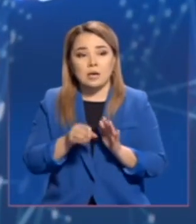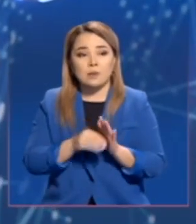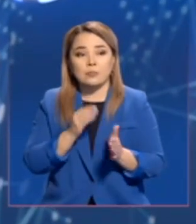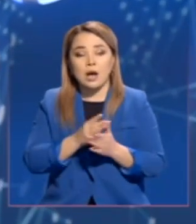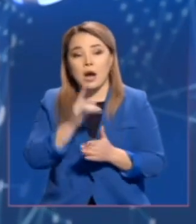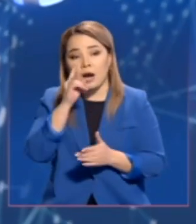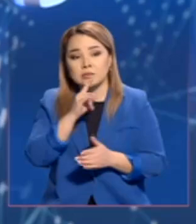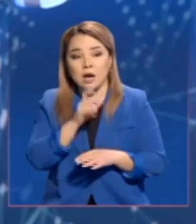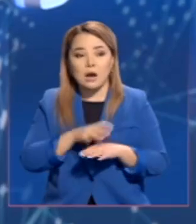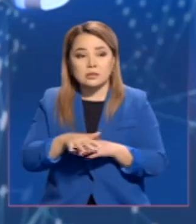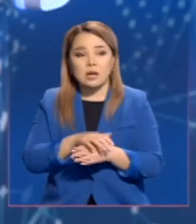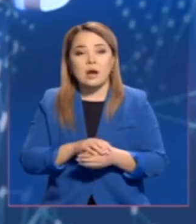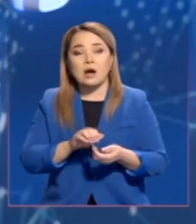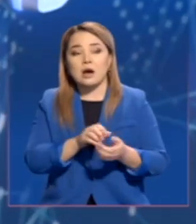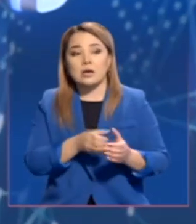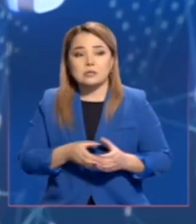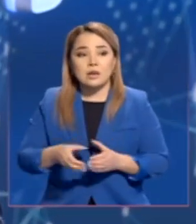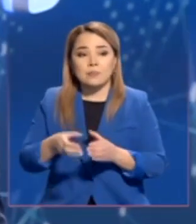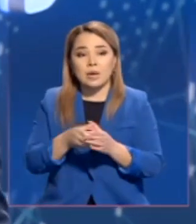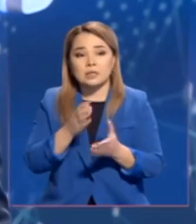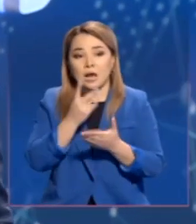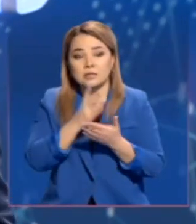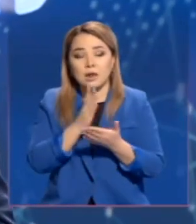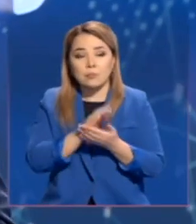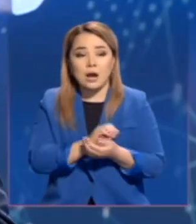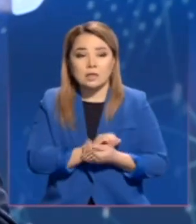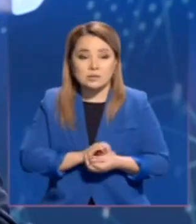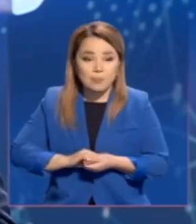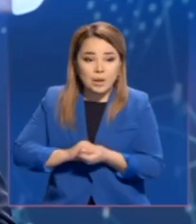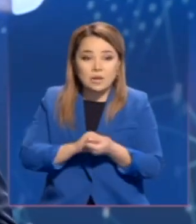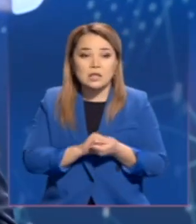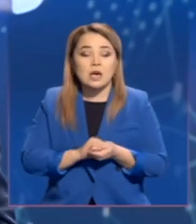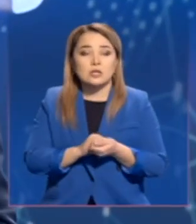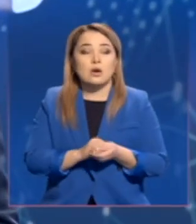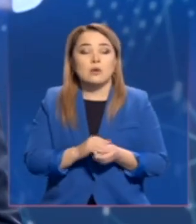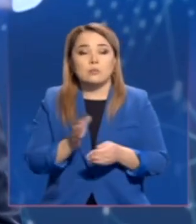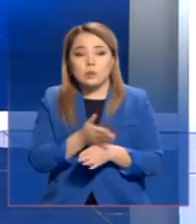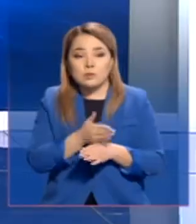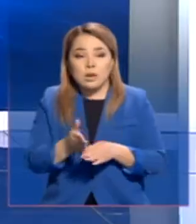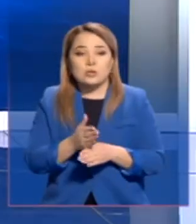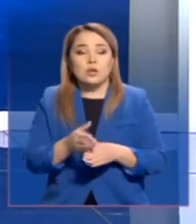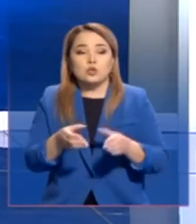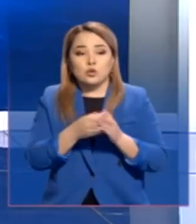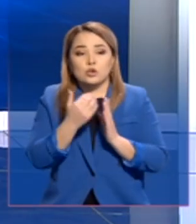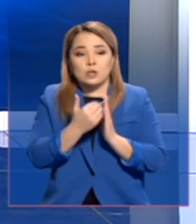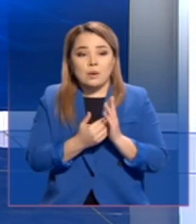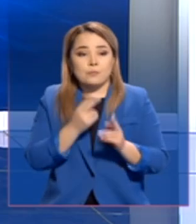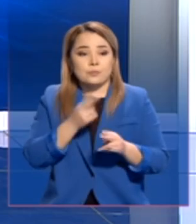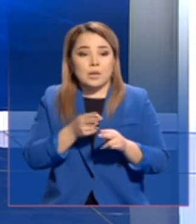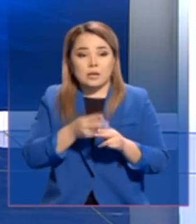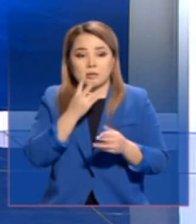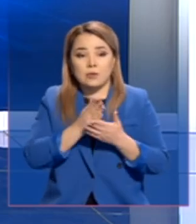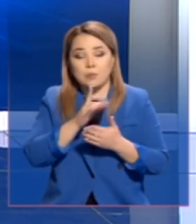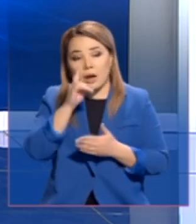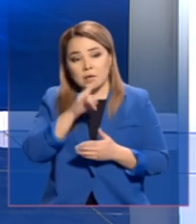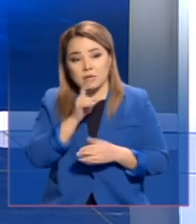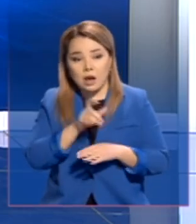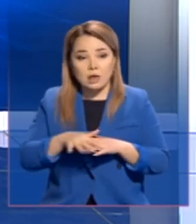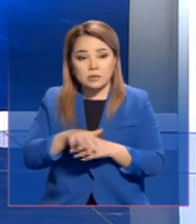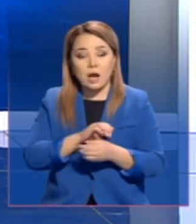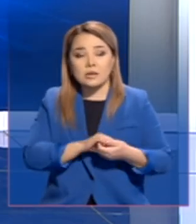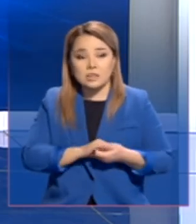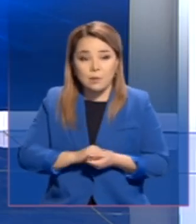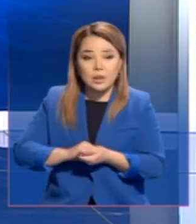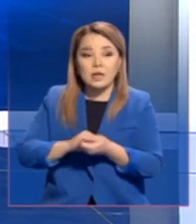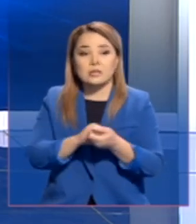қалғаны Қазақстан Халқы Ассамблеясынан. Енді осы пропорционалдық жүйе тосқауыл болған сияқты. Бір жағынан қазір енді Қазақстан Халқы